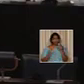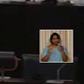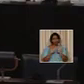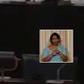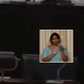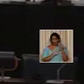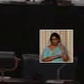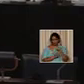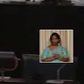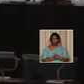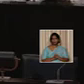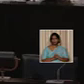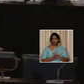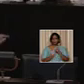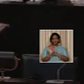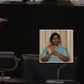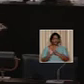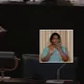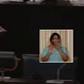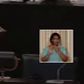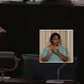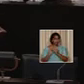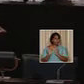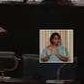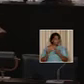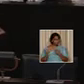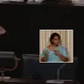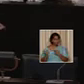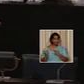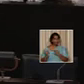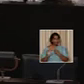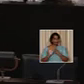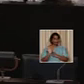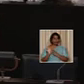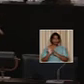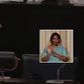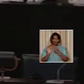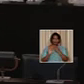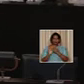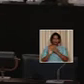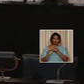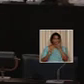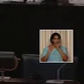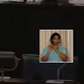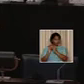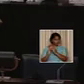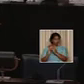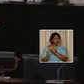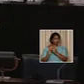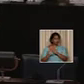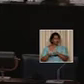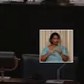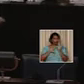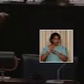කාලේ ඉතින් යටාලතිස්ස විද්‍යාලය ආරම්භ කළා යටාලතිස්ස පෝෂිත පාසල හැටියට එන